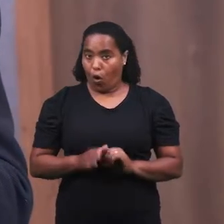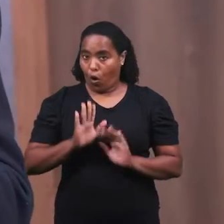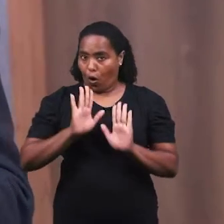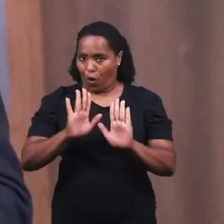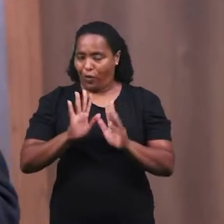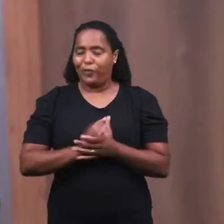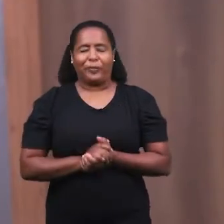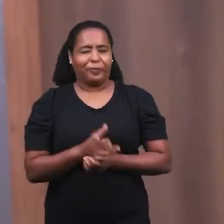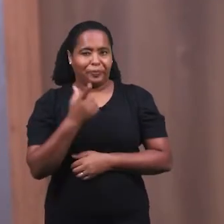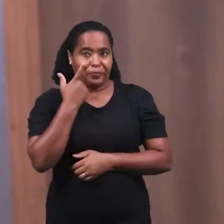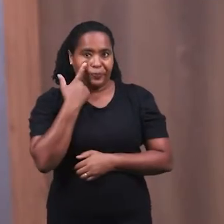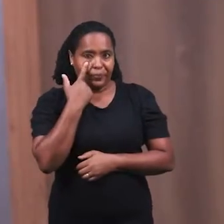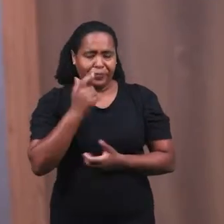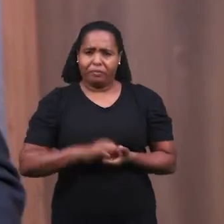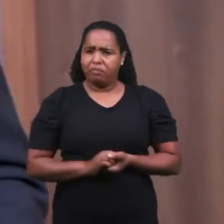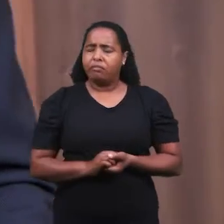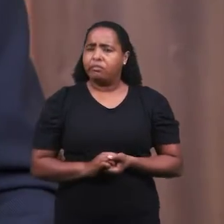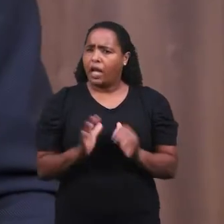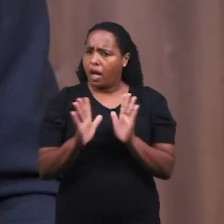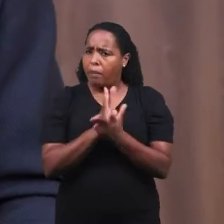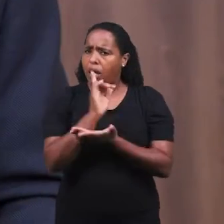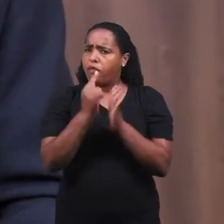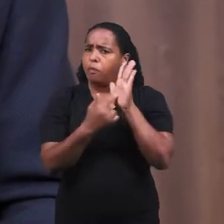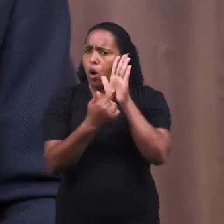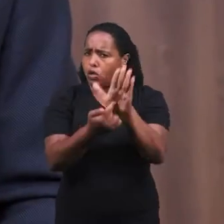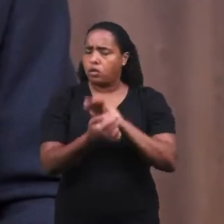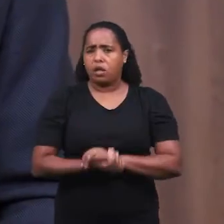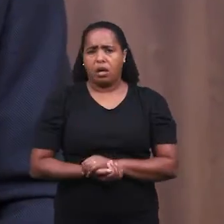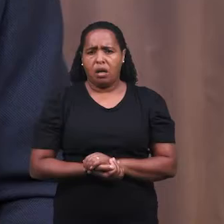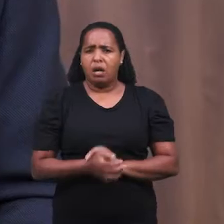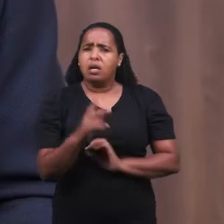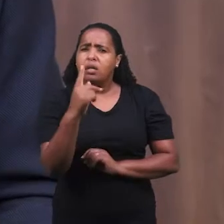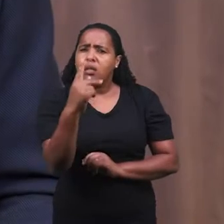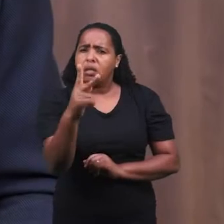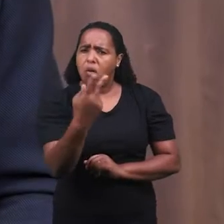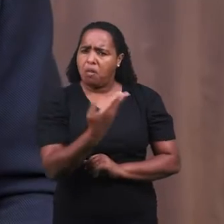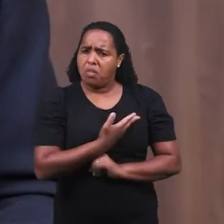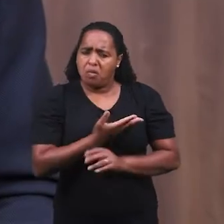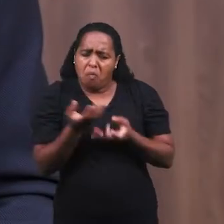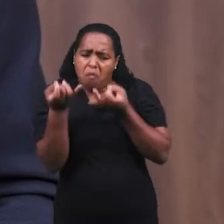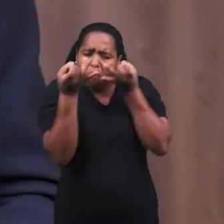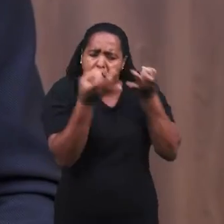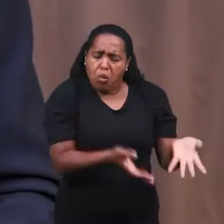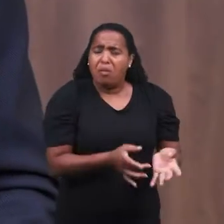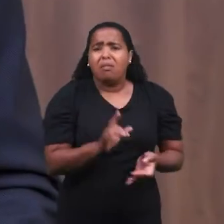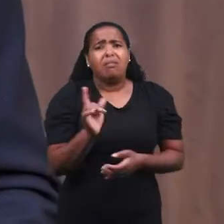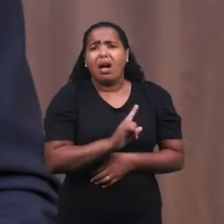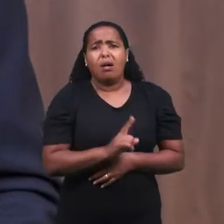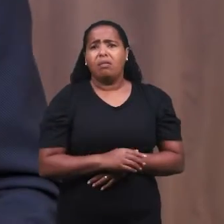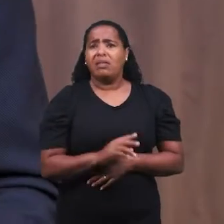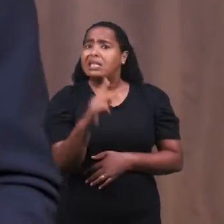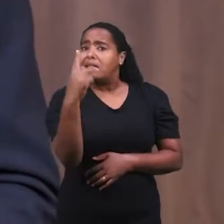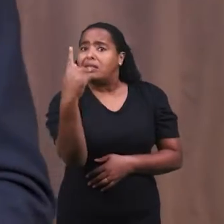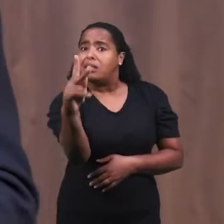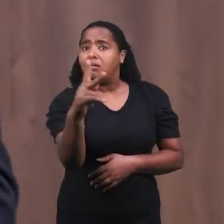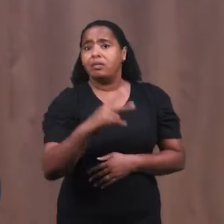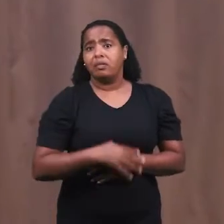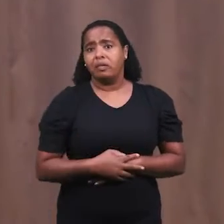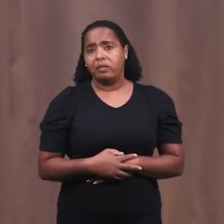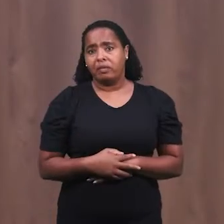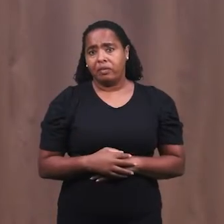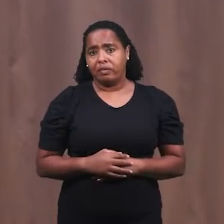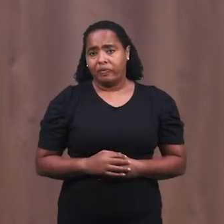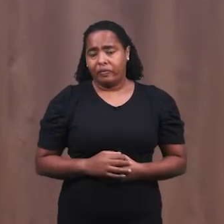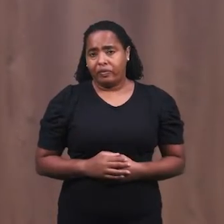Первое выражение. Не покидай друга твоего. Это твой друг. Он твой друг.